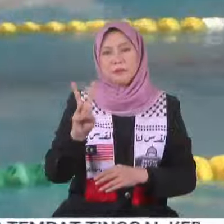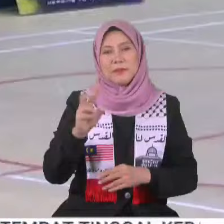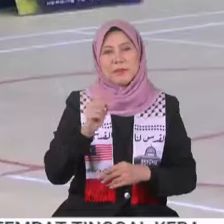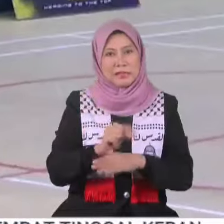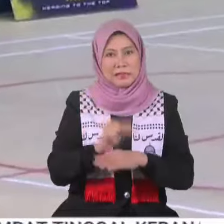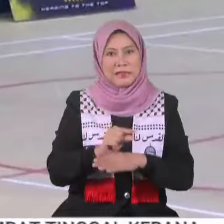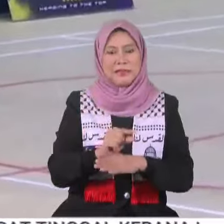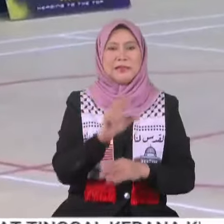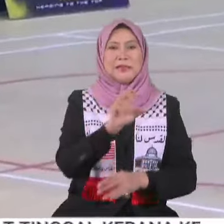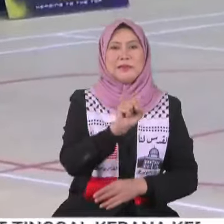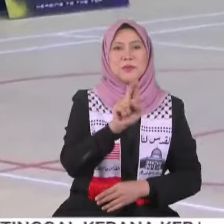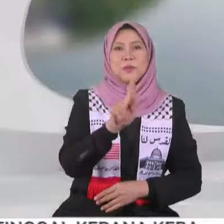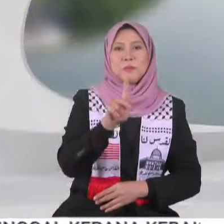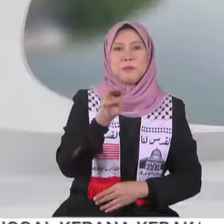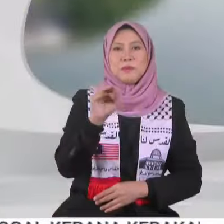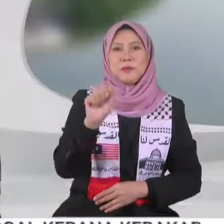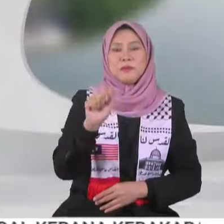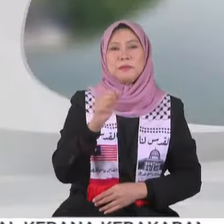di Sukma Perak.